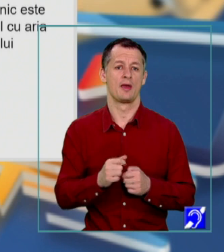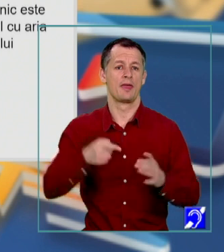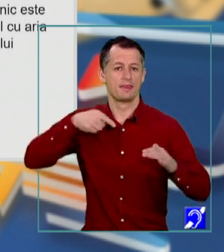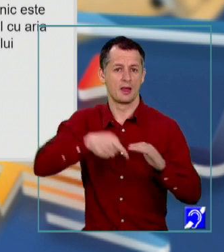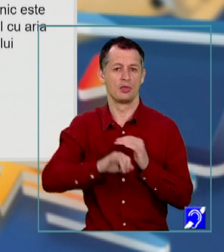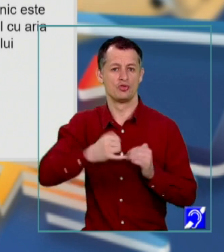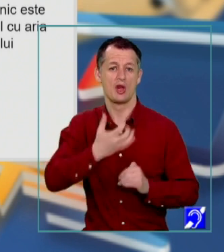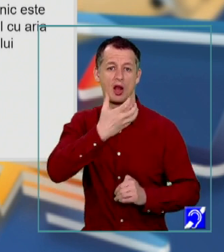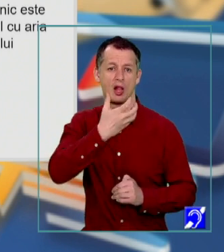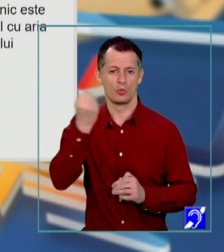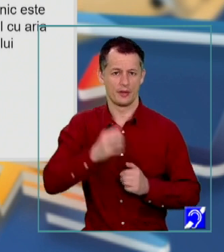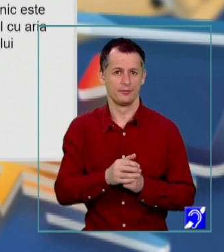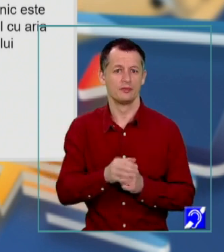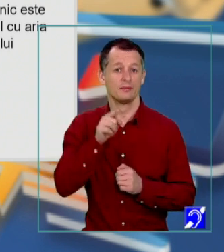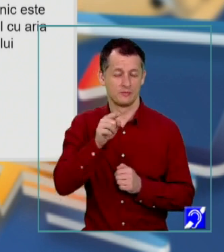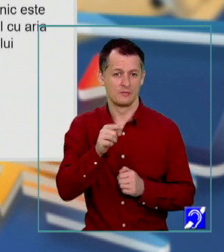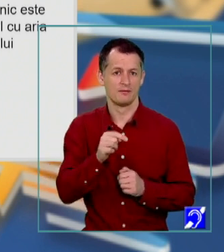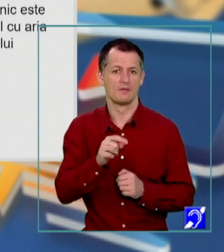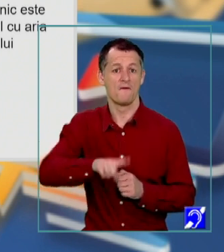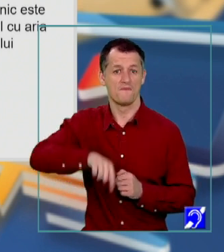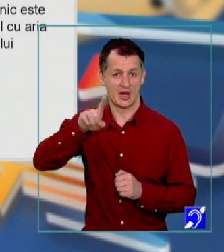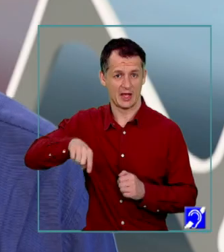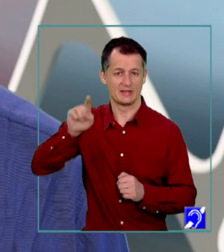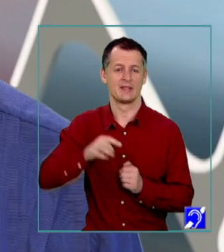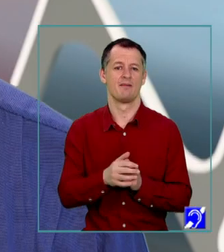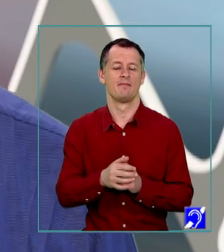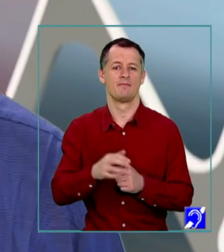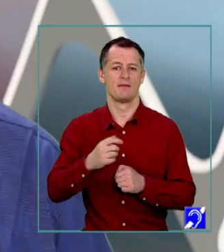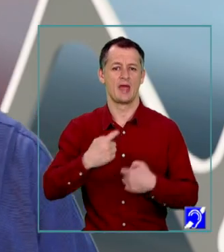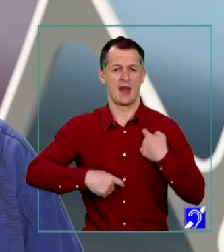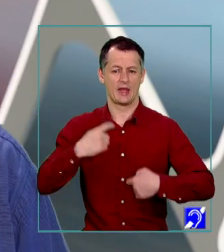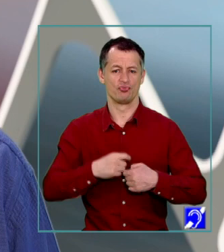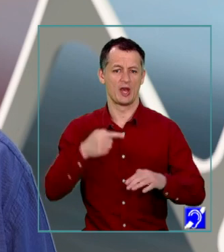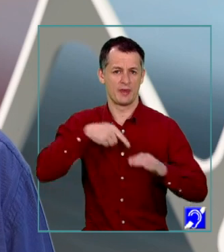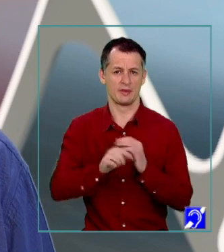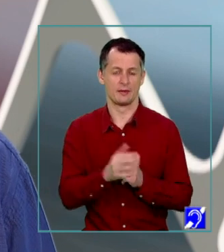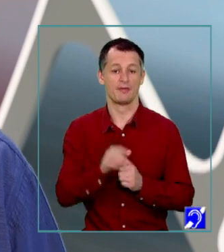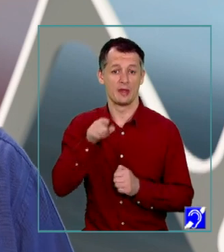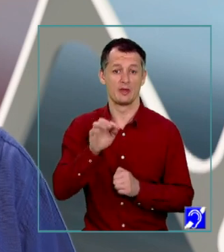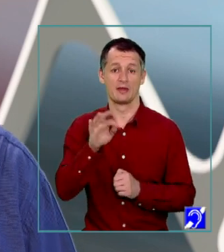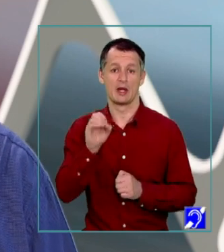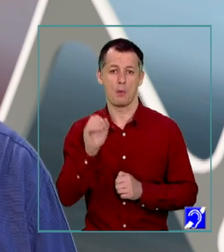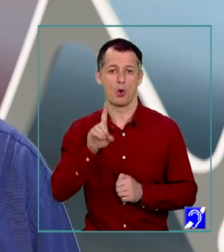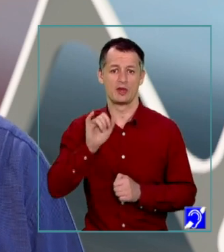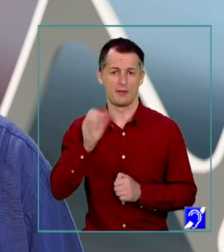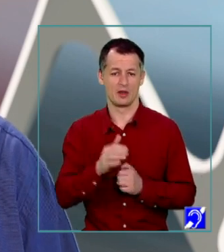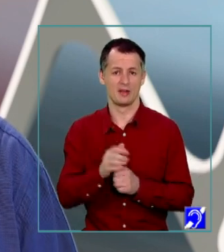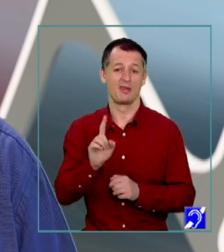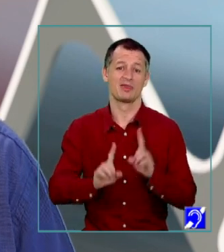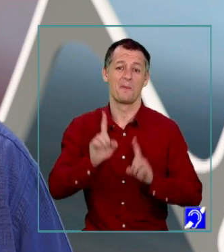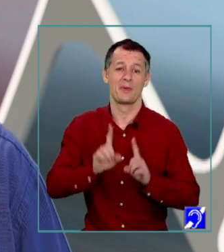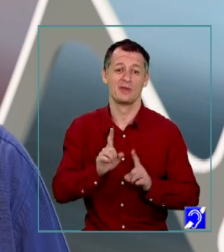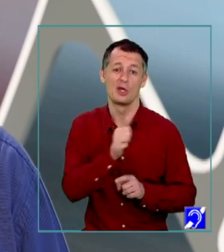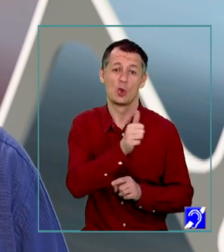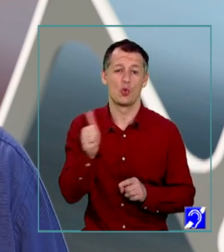interne. Variația energiei interne, și aici o să fac o paranteză mai mare, în termodinamică depinde numai